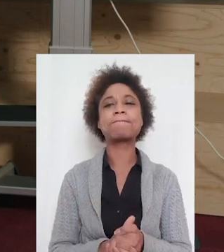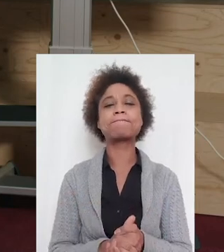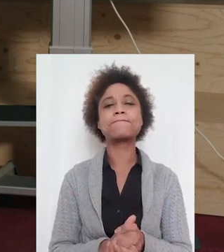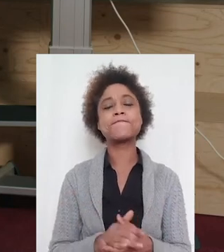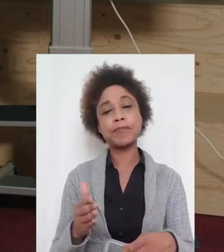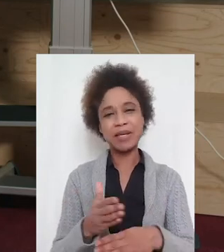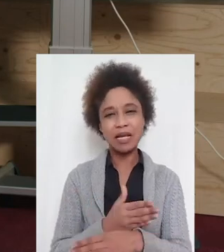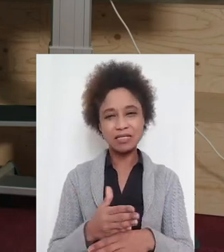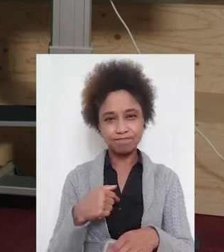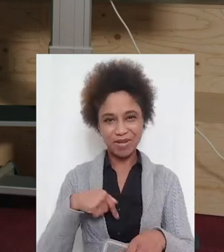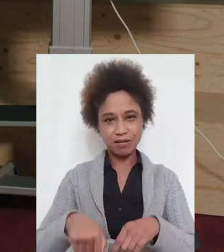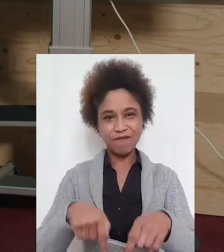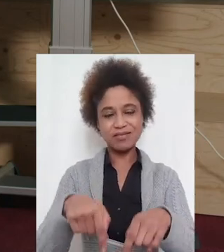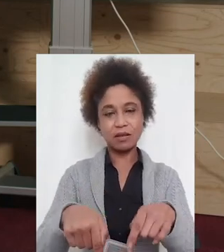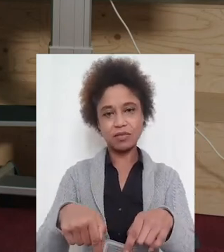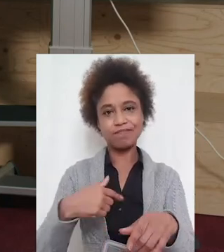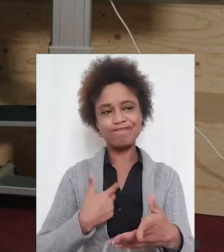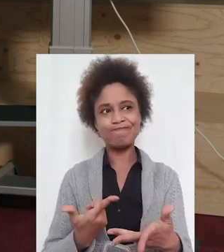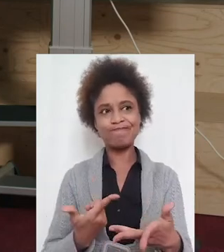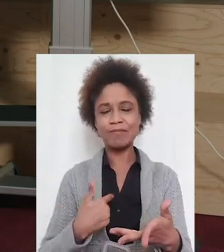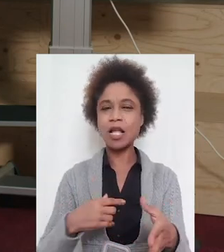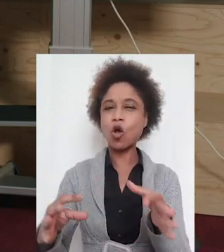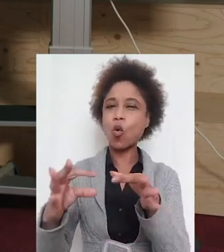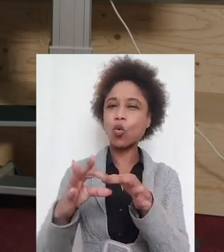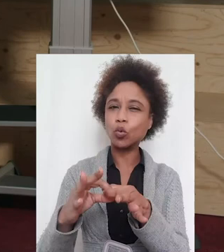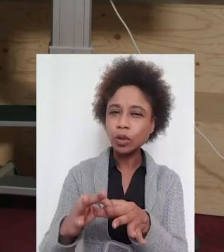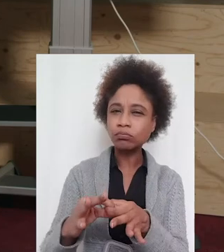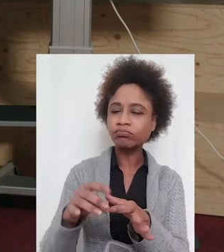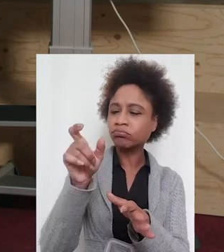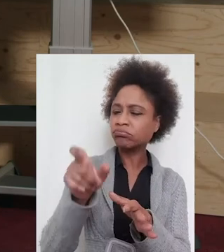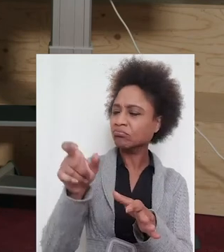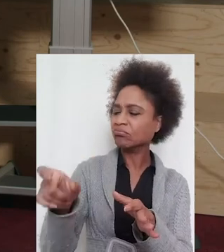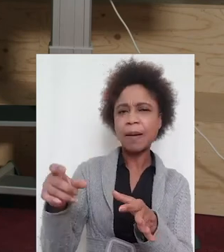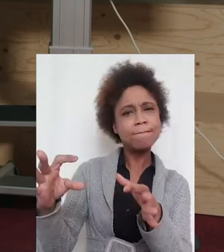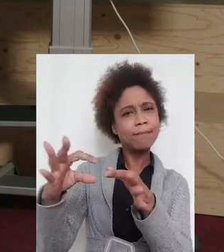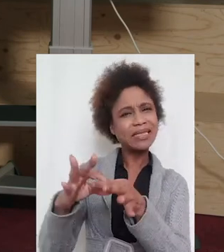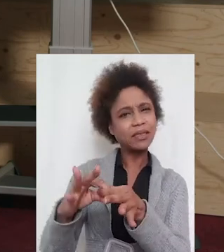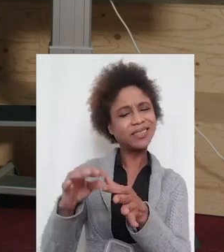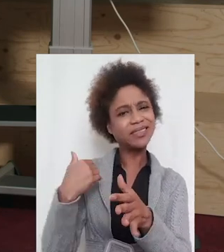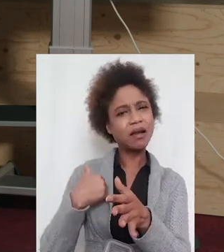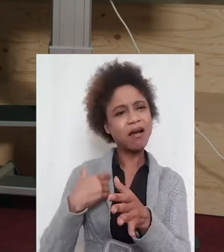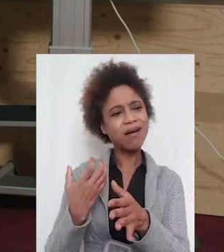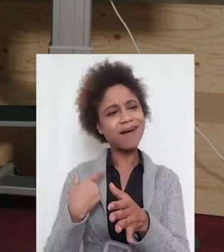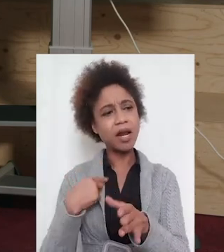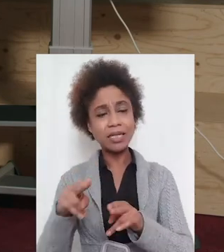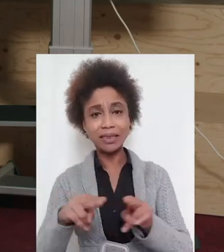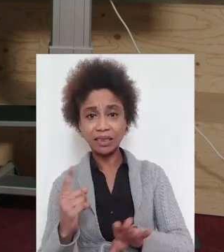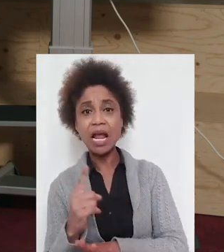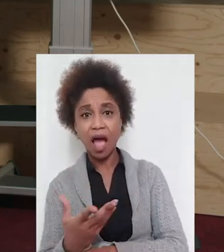Tijdens mijn revalidatie kwam ik in contact met mensen die graag naar het theater zouden